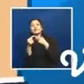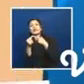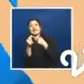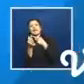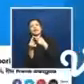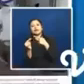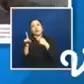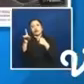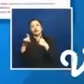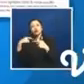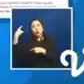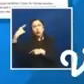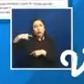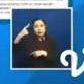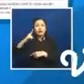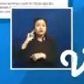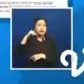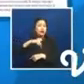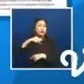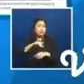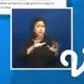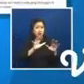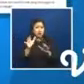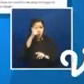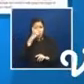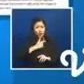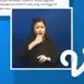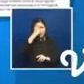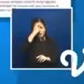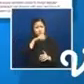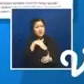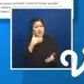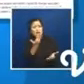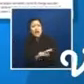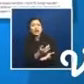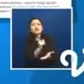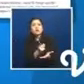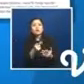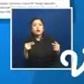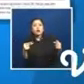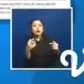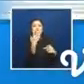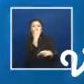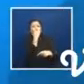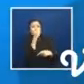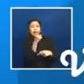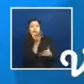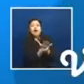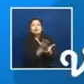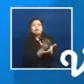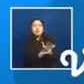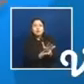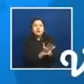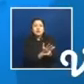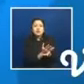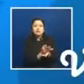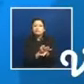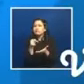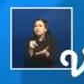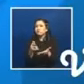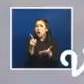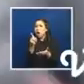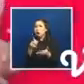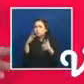hingga kini banyak kasus pasien meninggal dunia karena penanganan pemberian oksigen yang terlambat. Lalu, apa saja yang